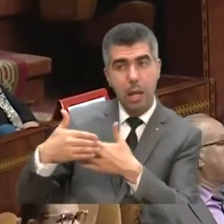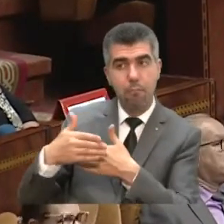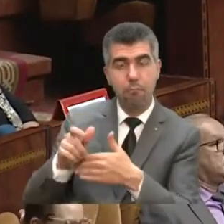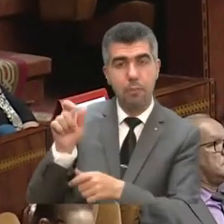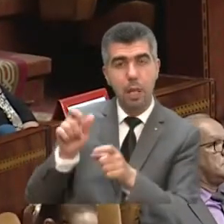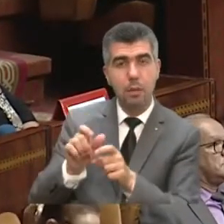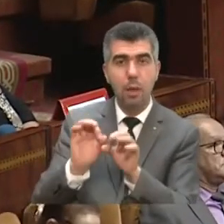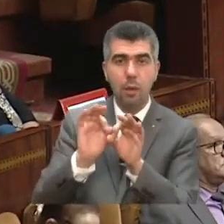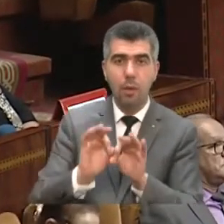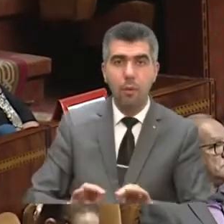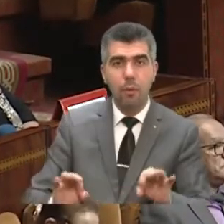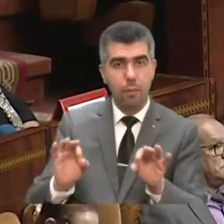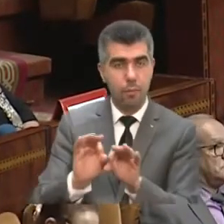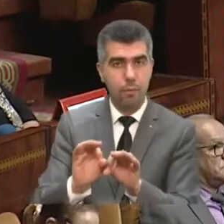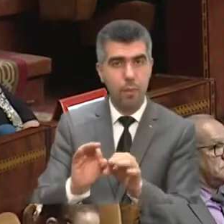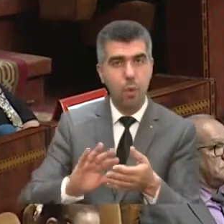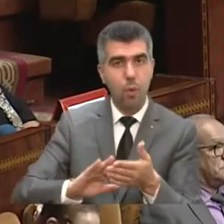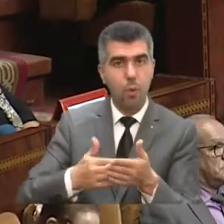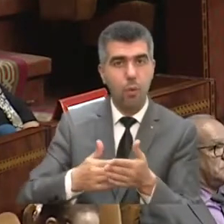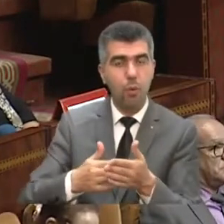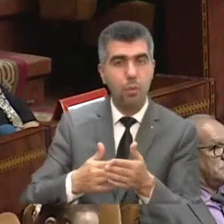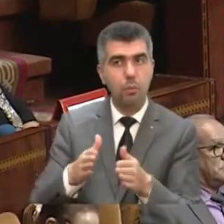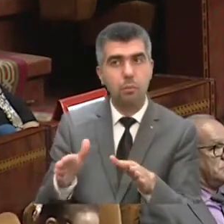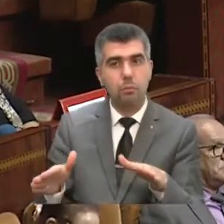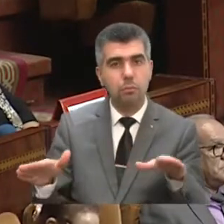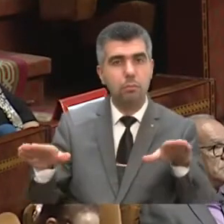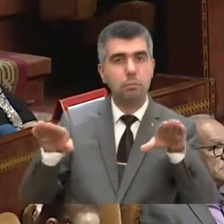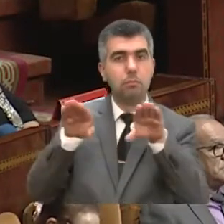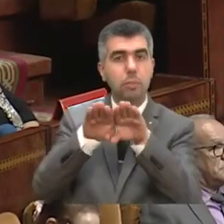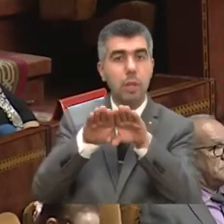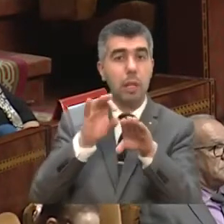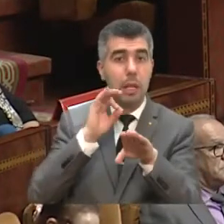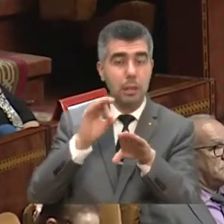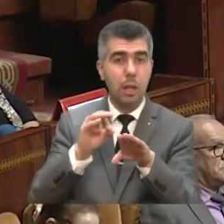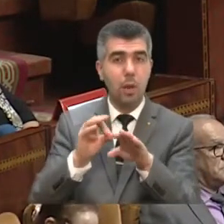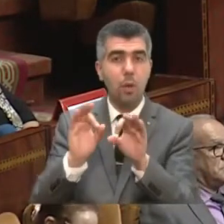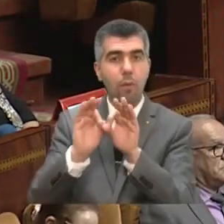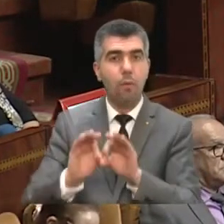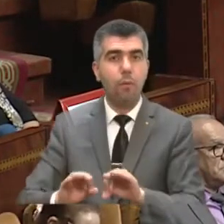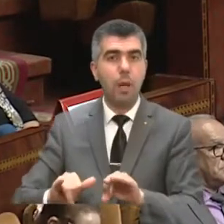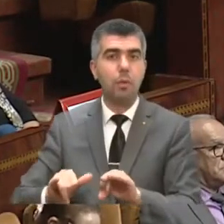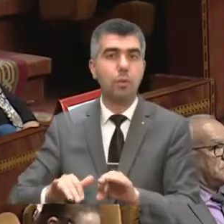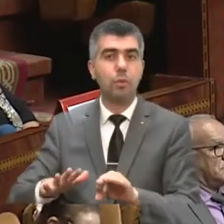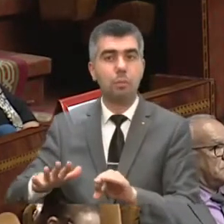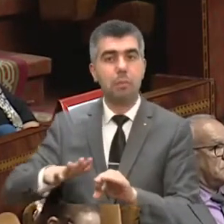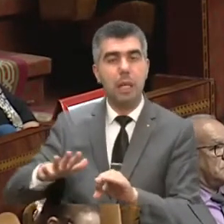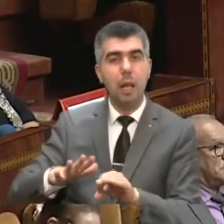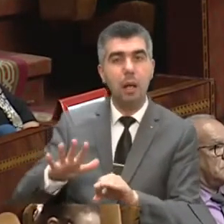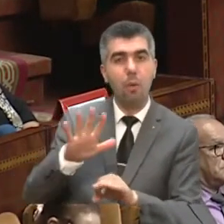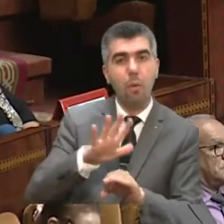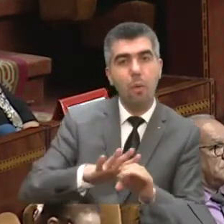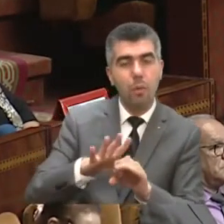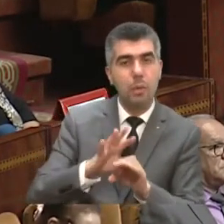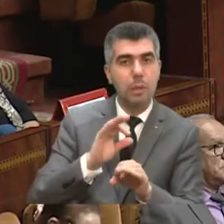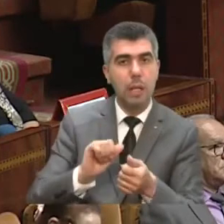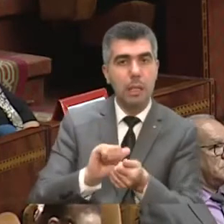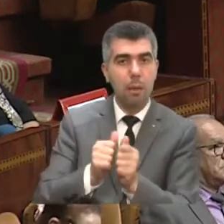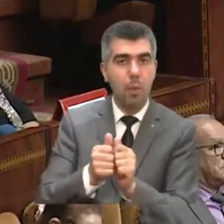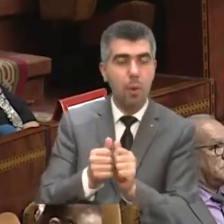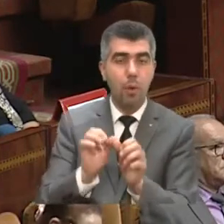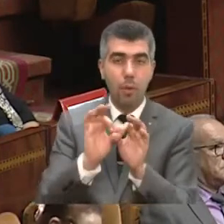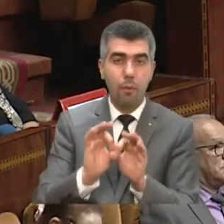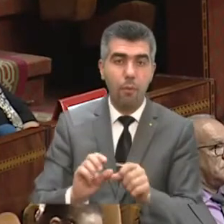تطوير تغطيه البنيات الرياضيه خاصه بالمدن المتوسطه والمراكز القرويه. كما نسجل سوء تدبير توزيع وتنفيذ اتفاقيه الاطار